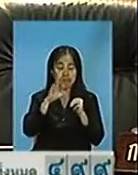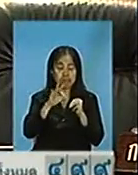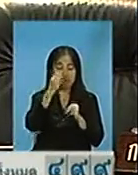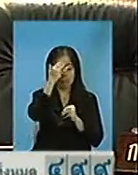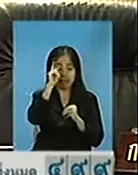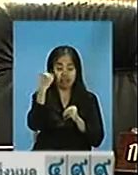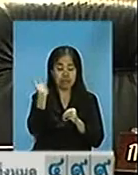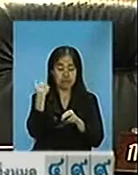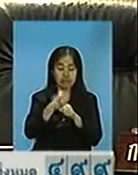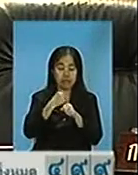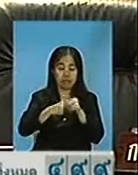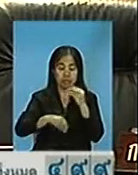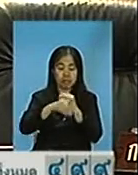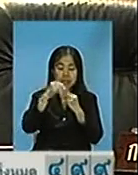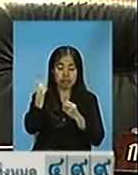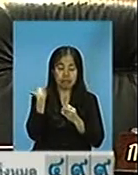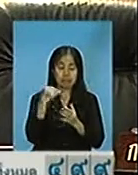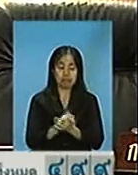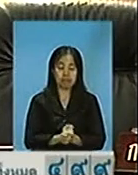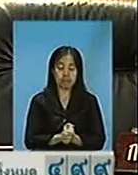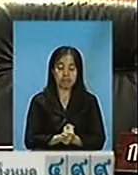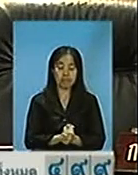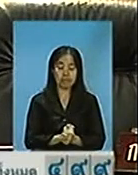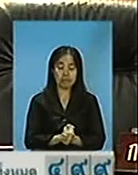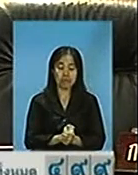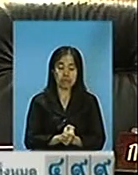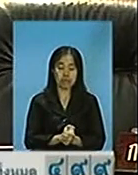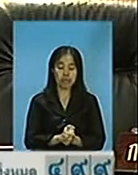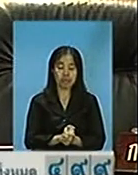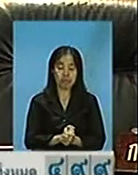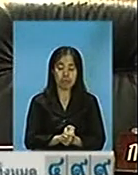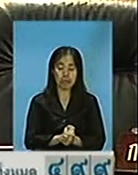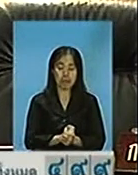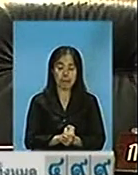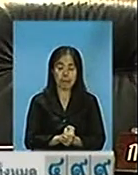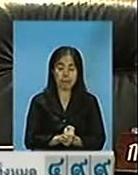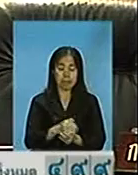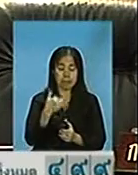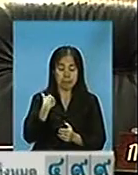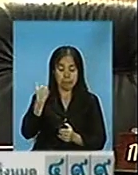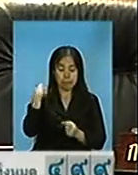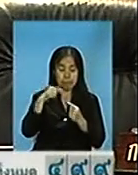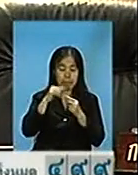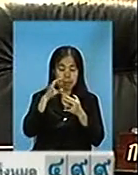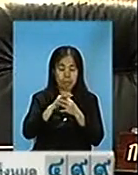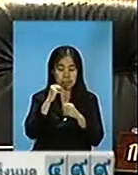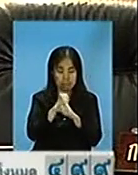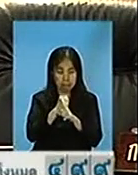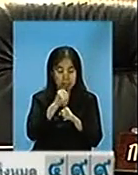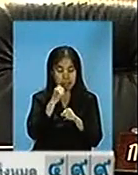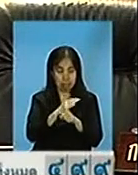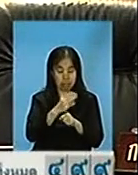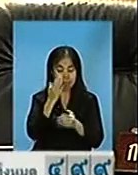เล็บ2แล้วก็วงเล็บ5ทับ1นะคะท่านค่อนข้างจะเน้นในเรื่องของว่าทำไมกรรมธิการ